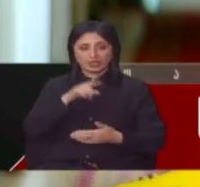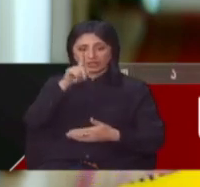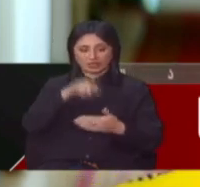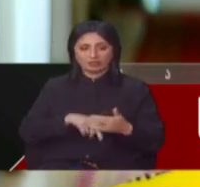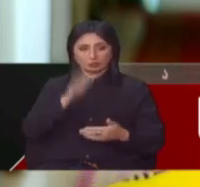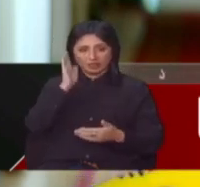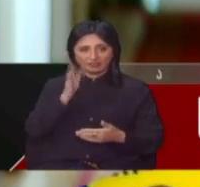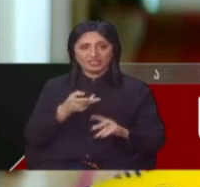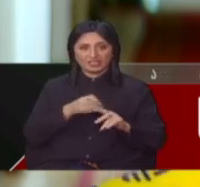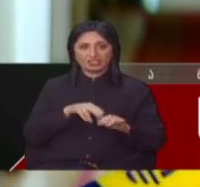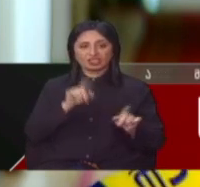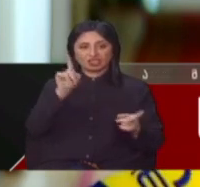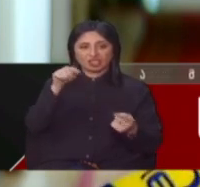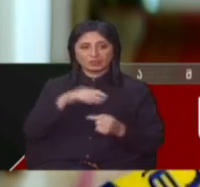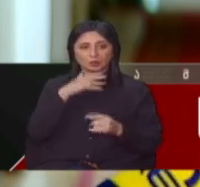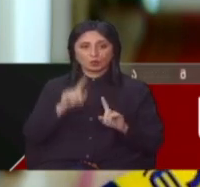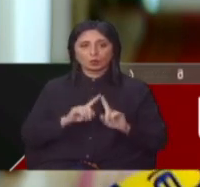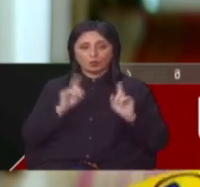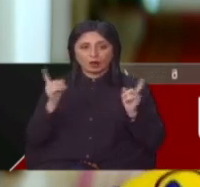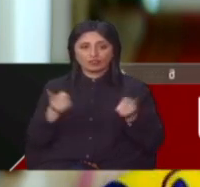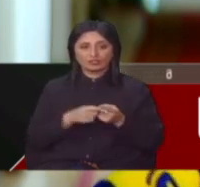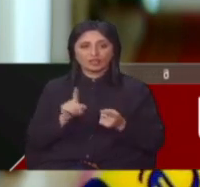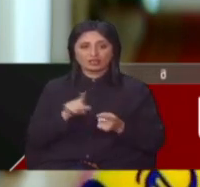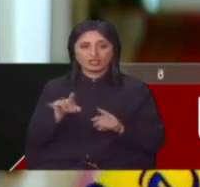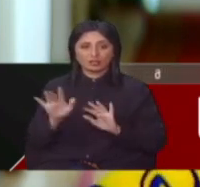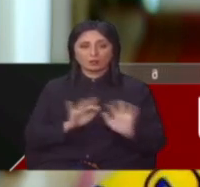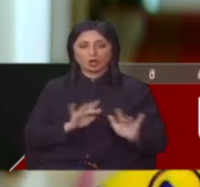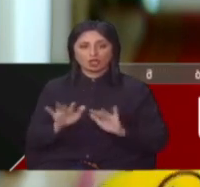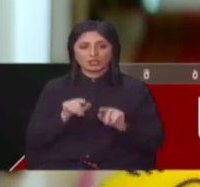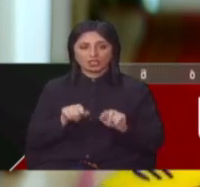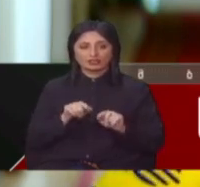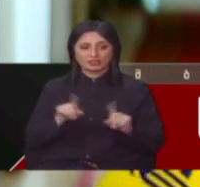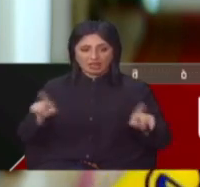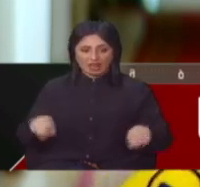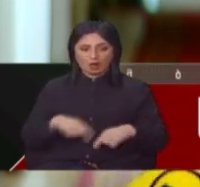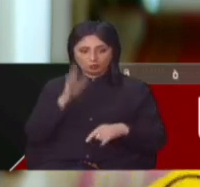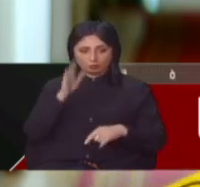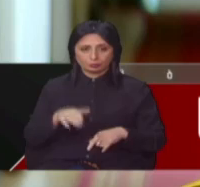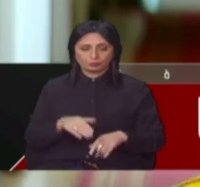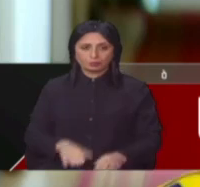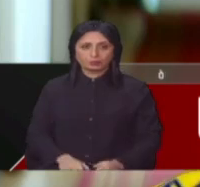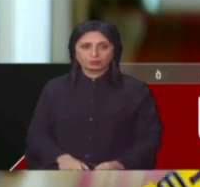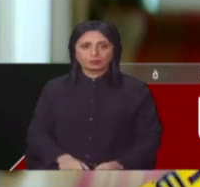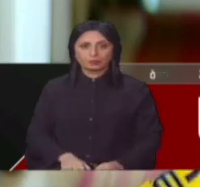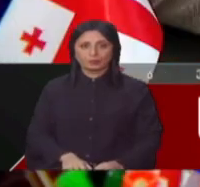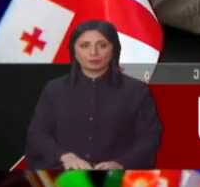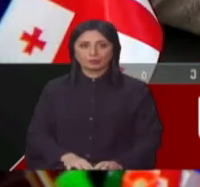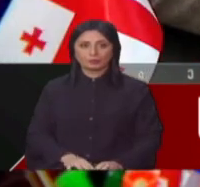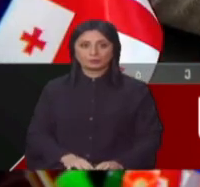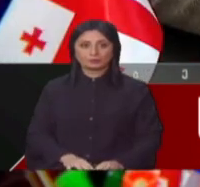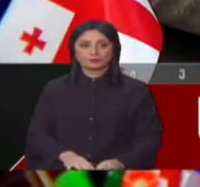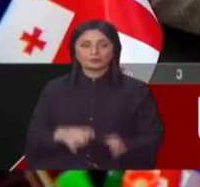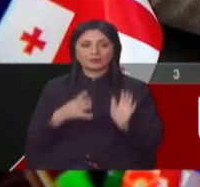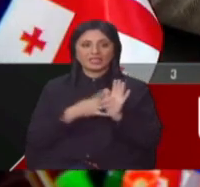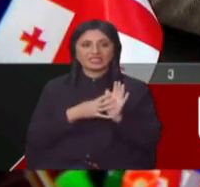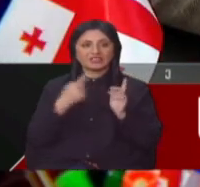რომ გვექნება ის შესაბამისი უმრავლესობა, რაც ამ პროცედურის განხორციელების საშუალებას მოგვაძლევს. 9